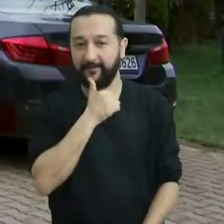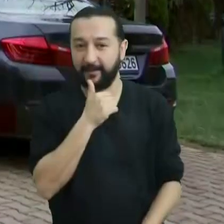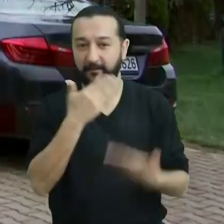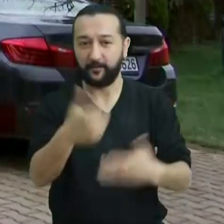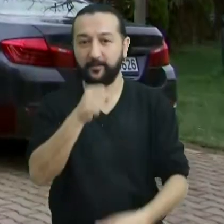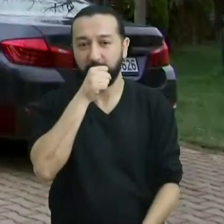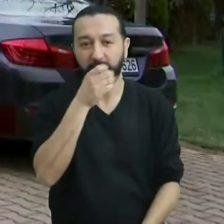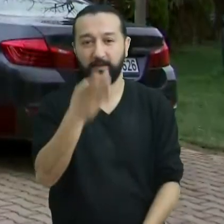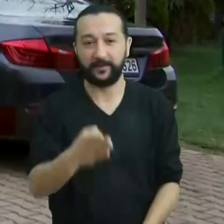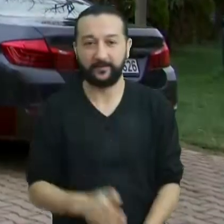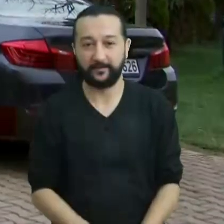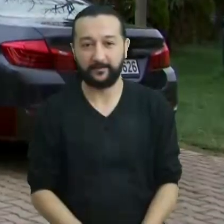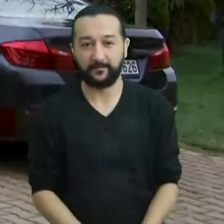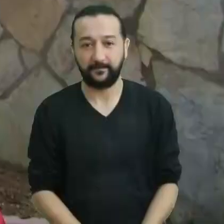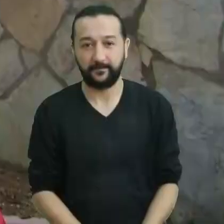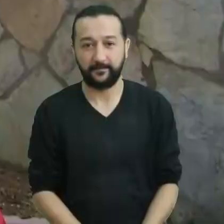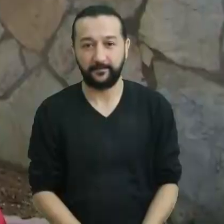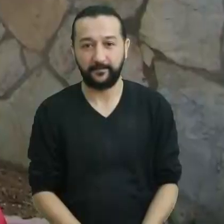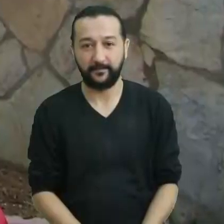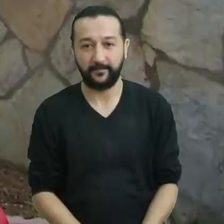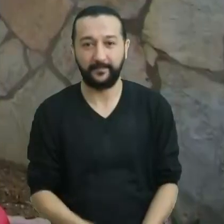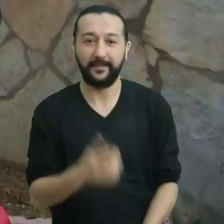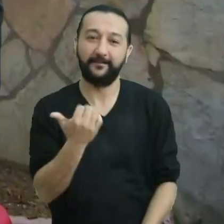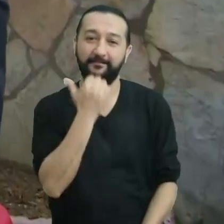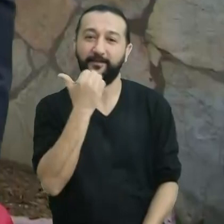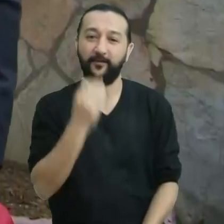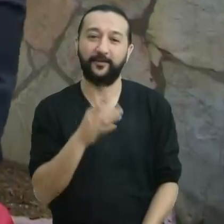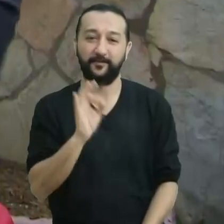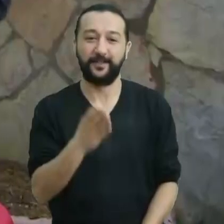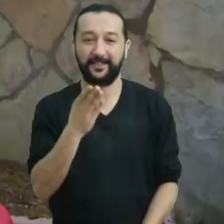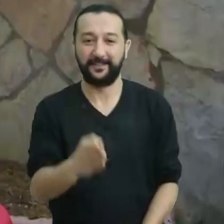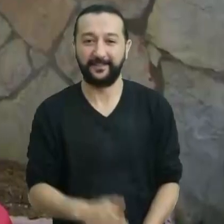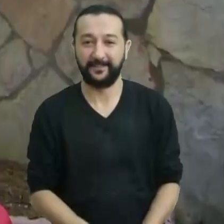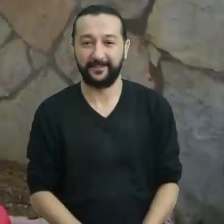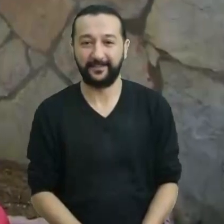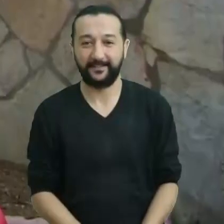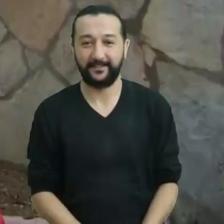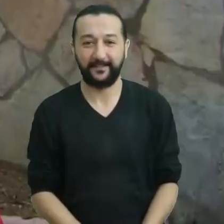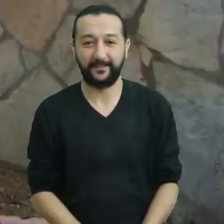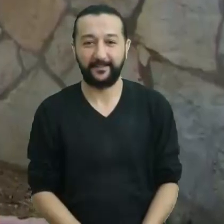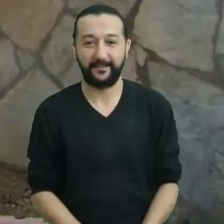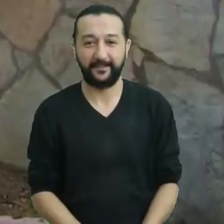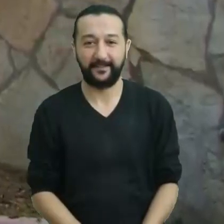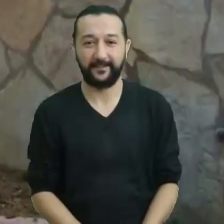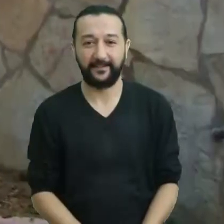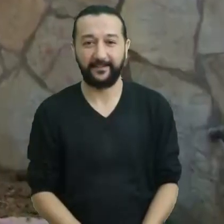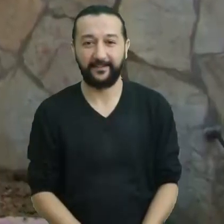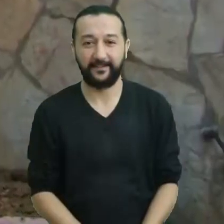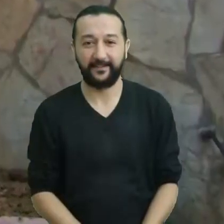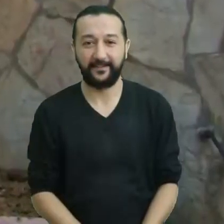Buyurun bir romanımız. Kozalaklı sopa. Sembolik. Sarp kozalaklı sopayı mikrofon gibi tuttu.